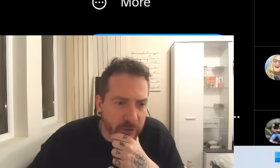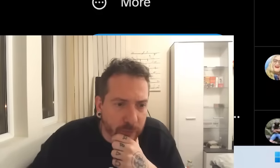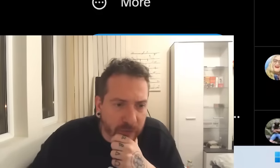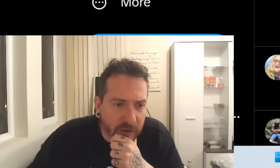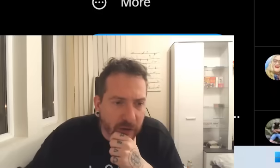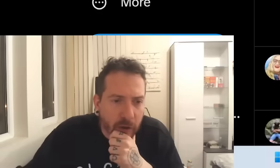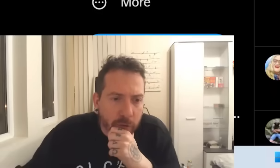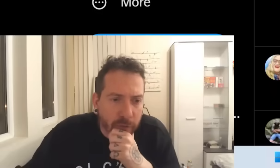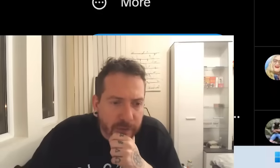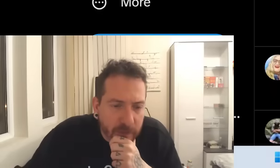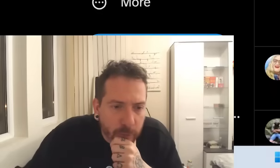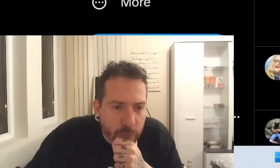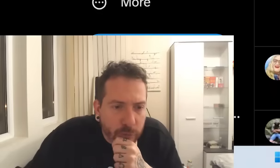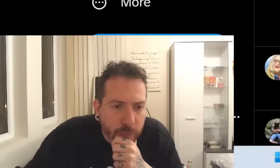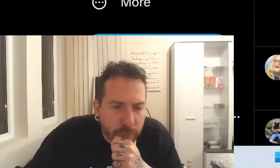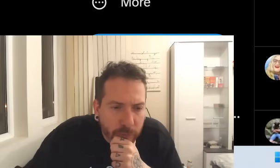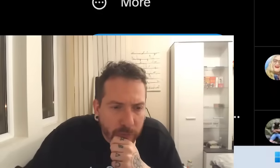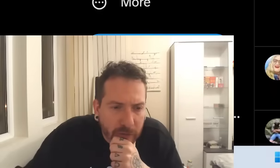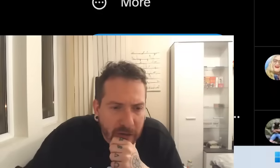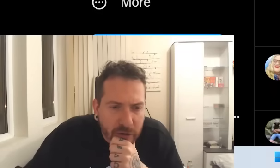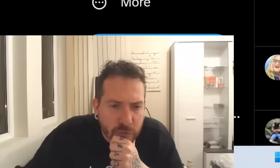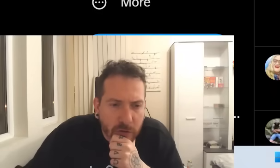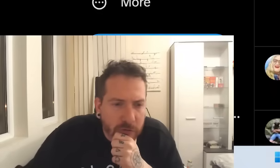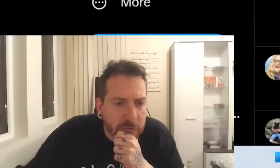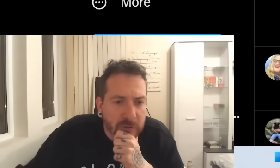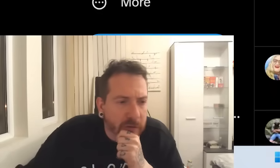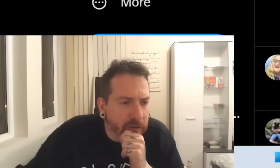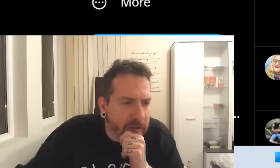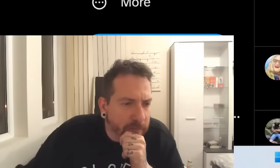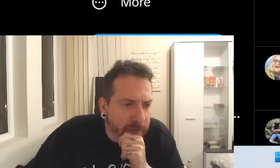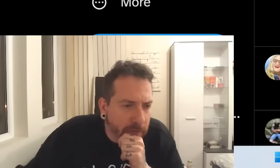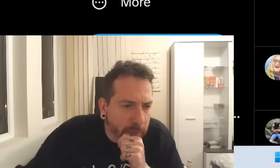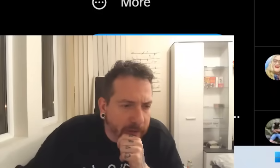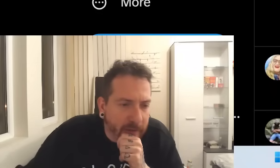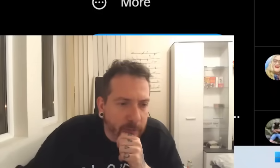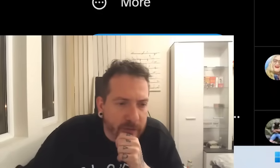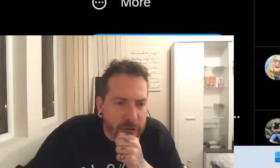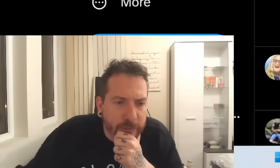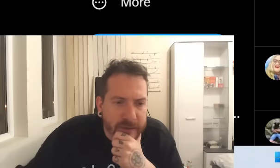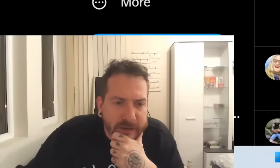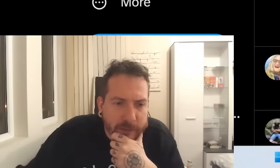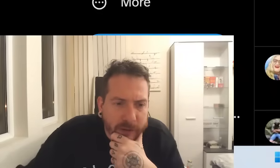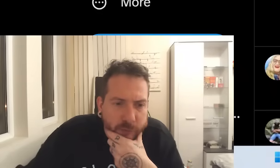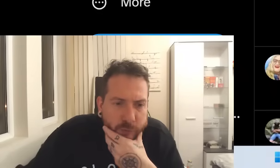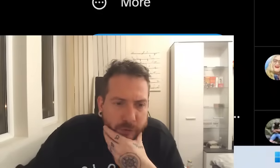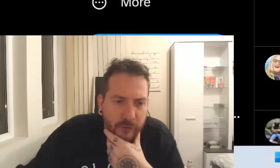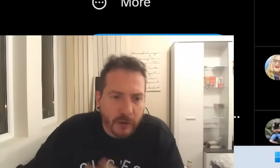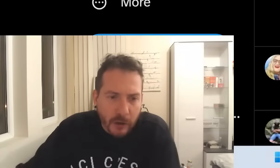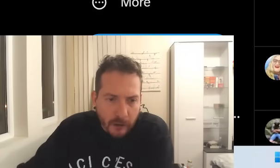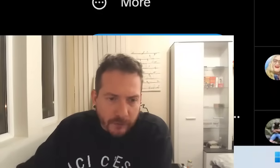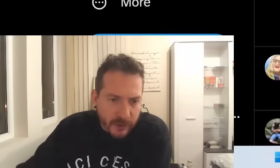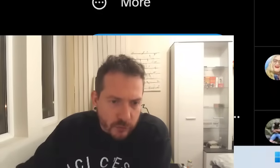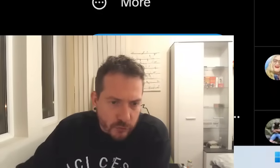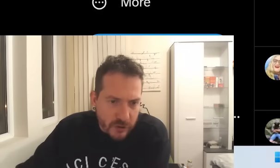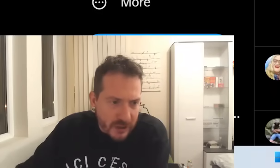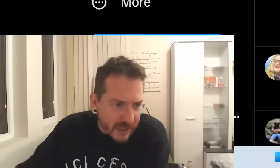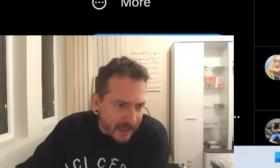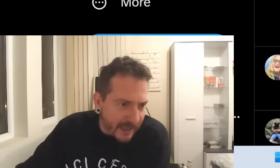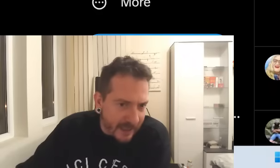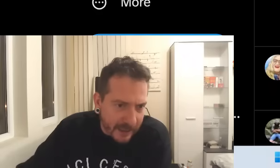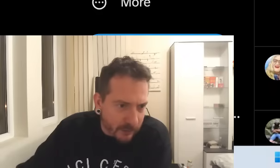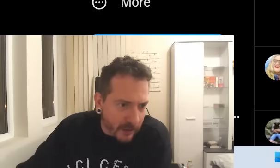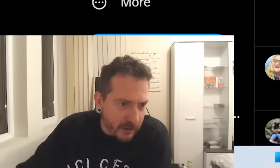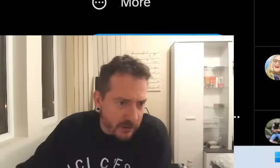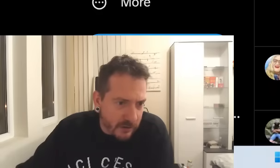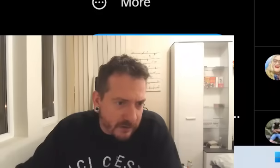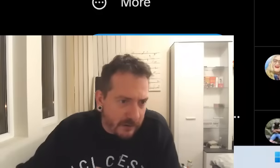m'empêcher de penser au film du pont la joie je connais pas qui explique l'embbrgadement des jeunes miliciens prêt à tout pour se faire du J